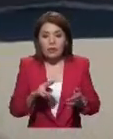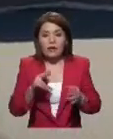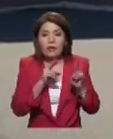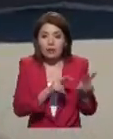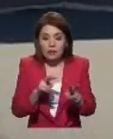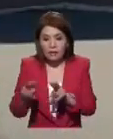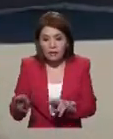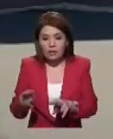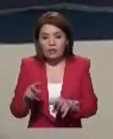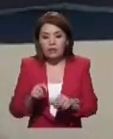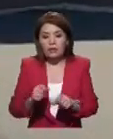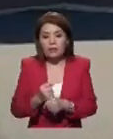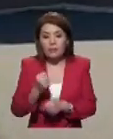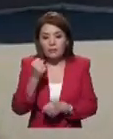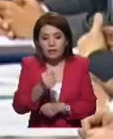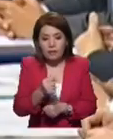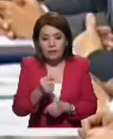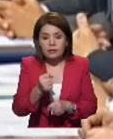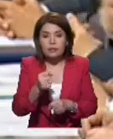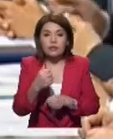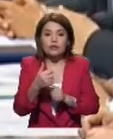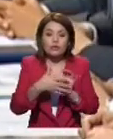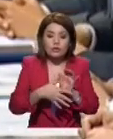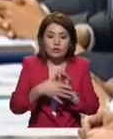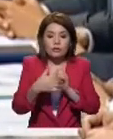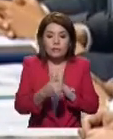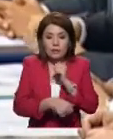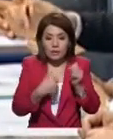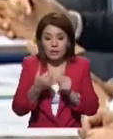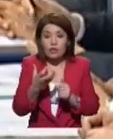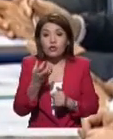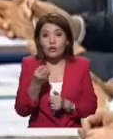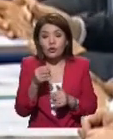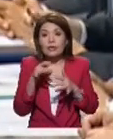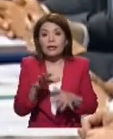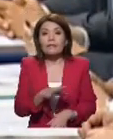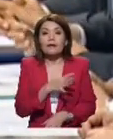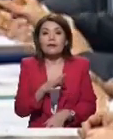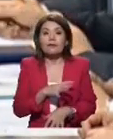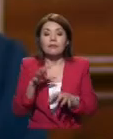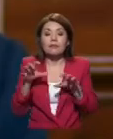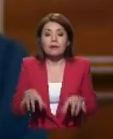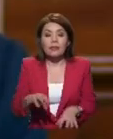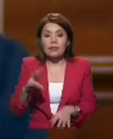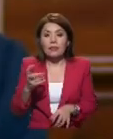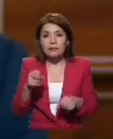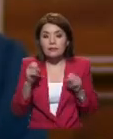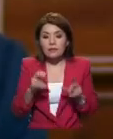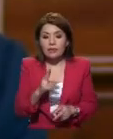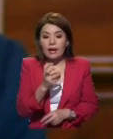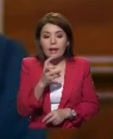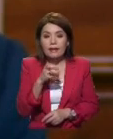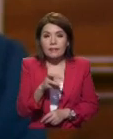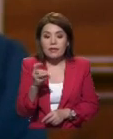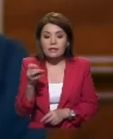куда направляются также характеризующие его материалы. Поставили в этом году точку и в деле бывшего председателя комитета нацбезопасности Карима Масимова.